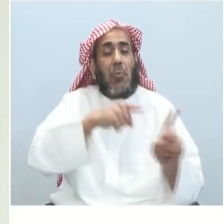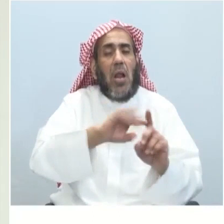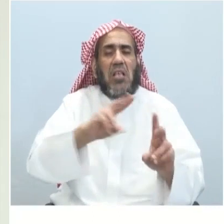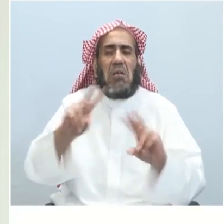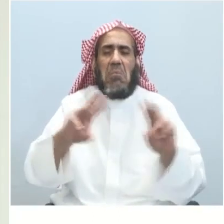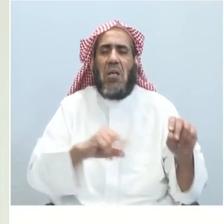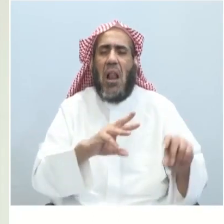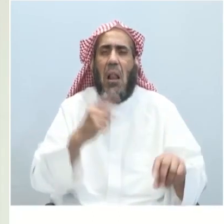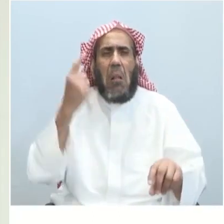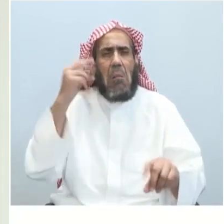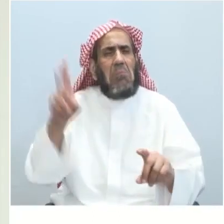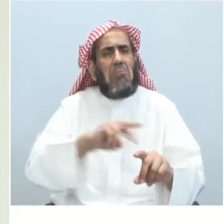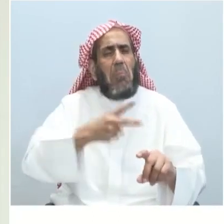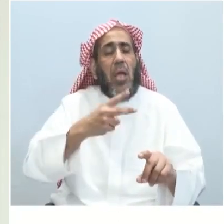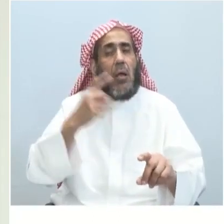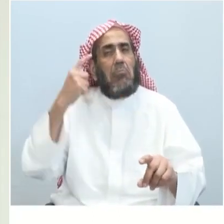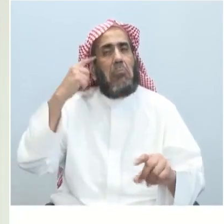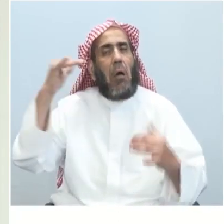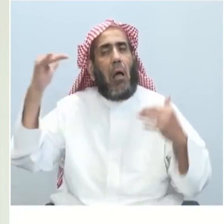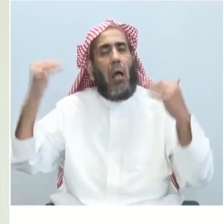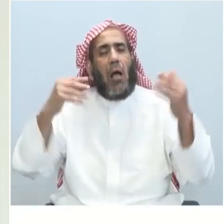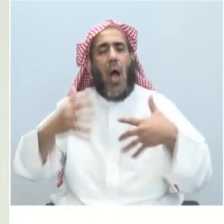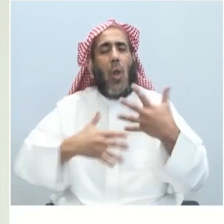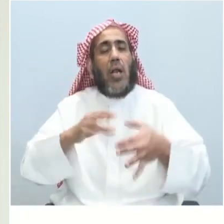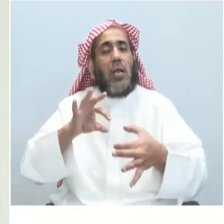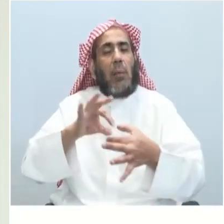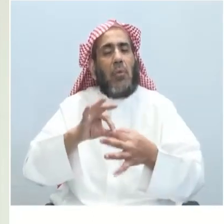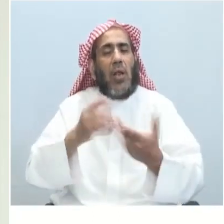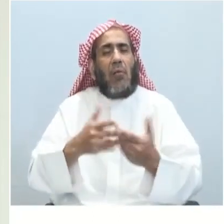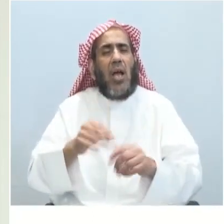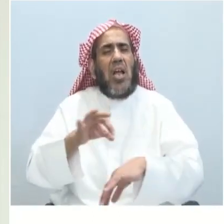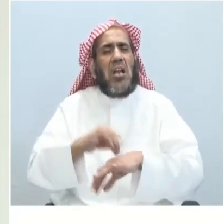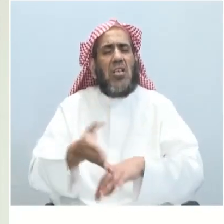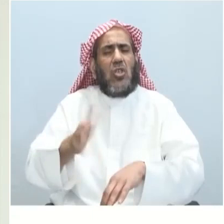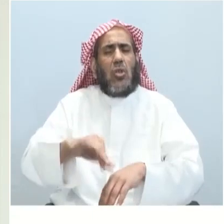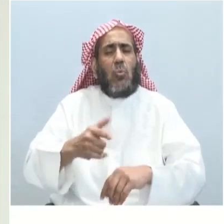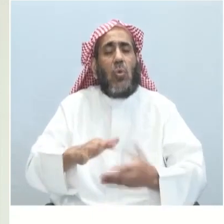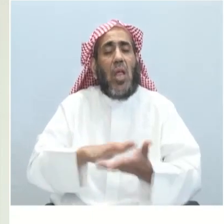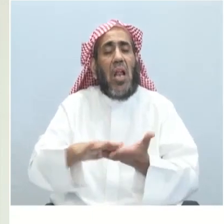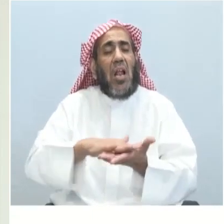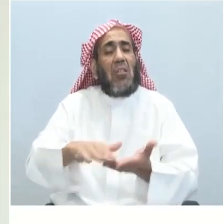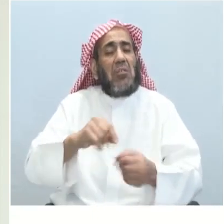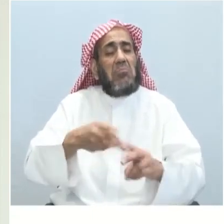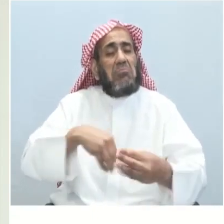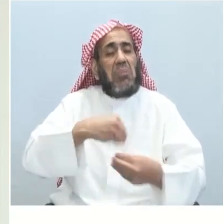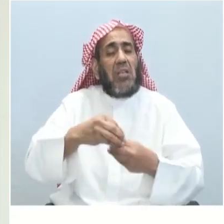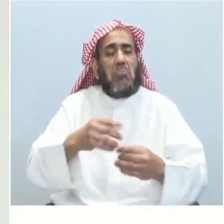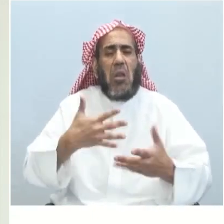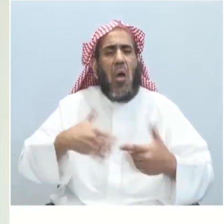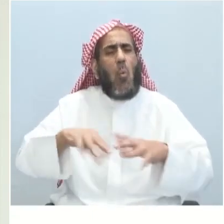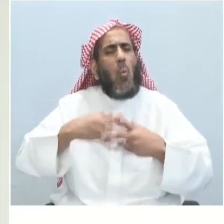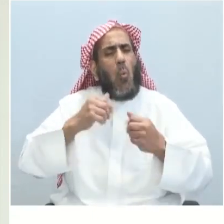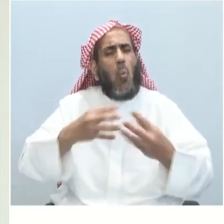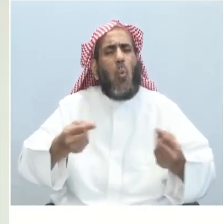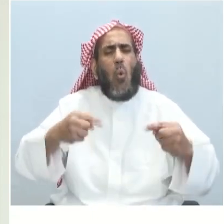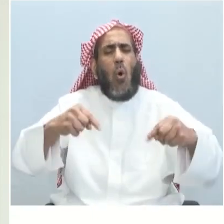كرثاء المعروف انما هو بين وجهه نظره طبعا حاول ان يربط ذلك وكيف ان الناس ستموت وكيف ان الارض اصبحت هي اصلا من اجسادنا وكيف ان